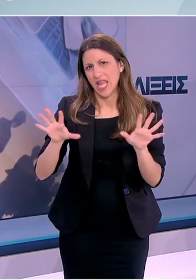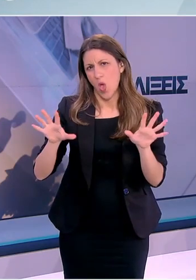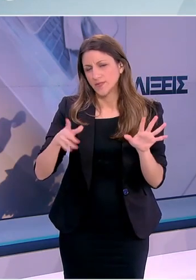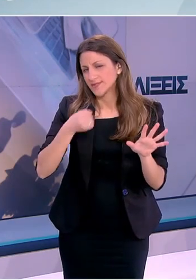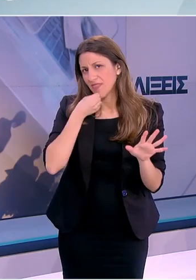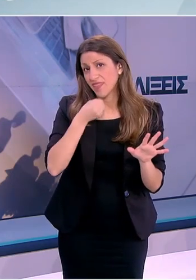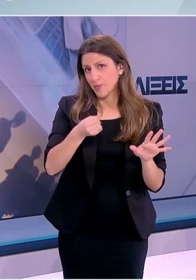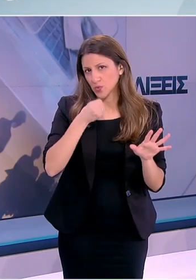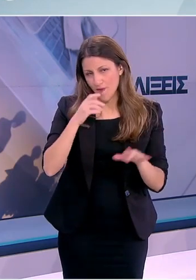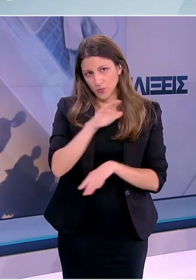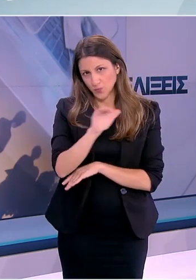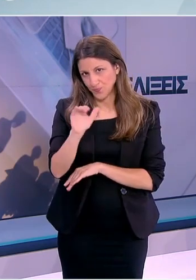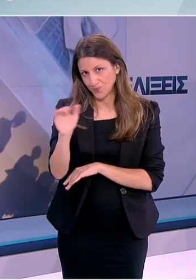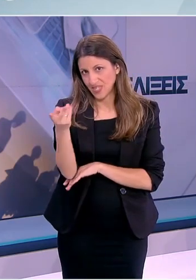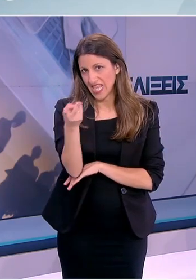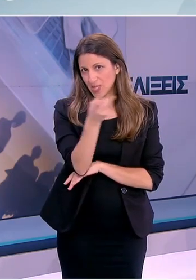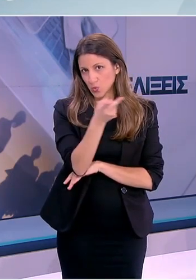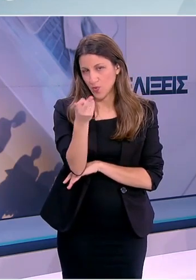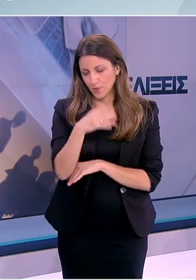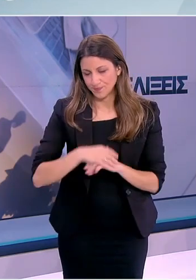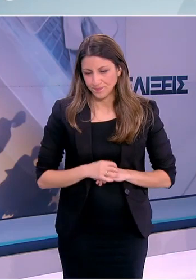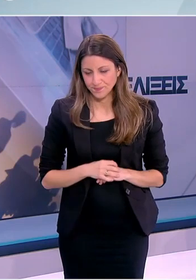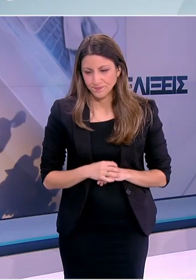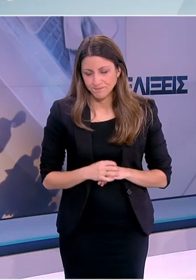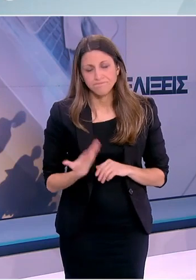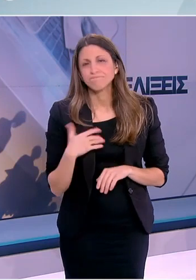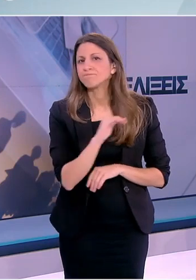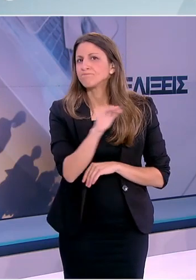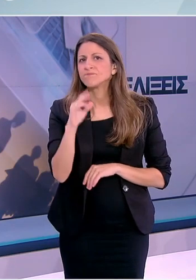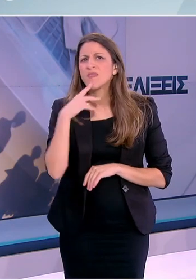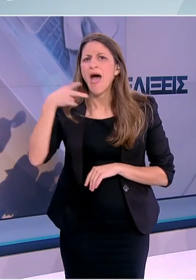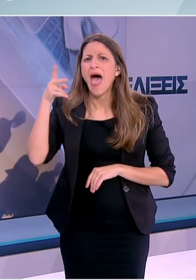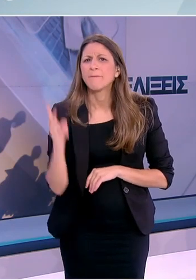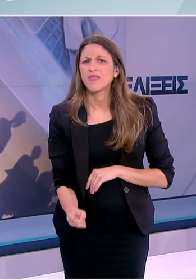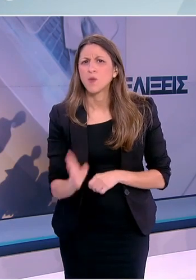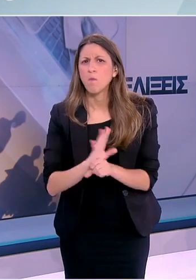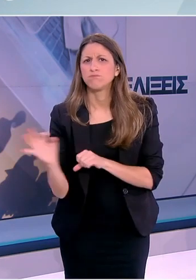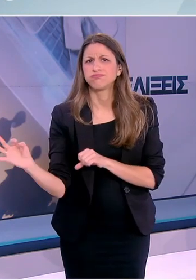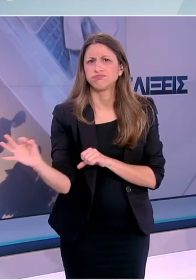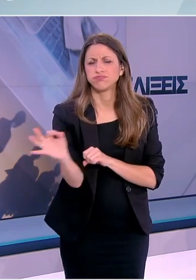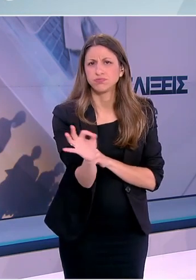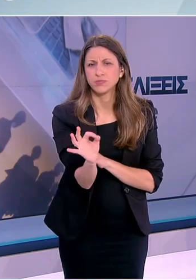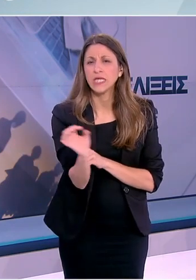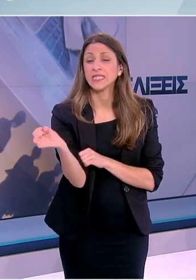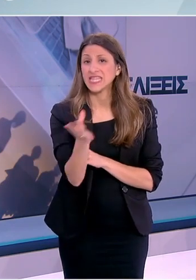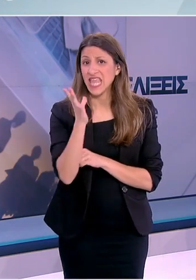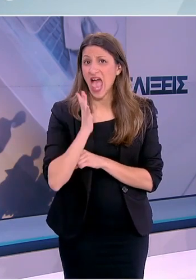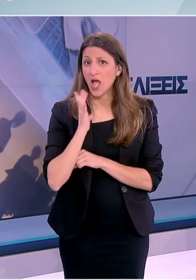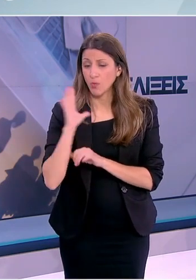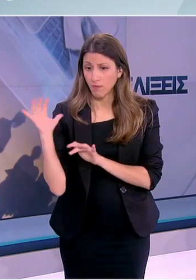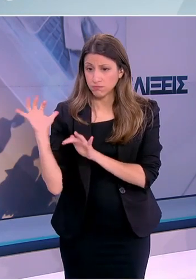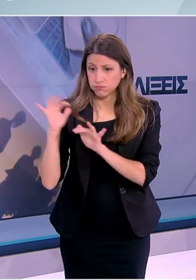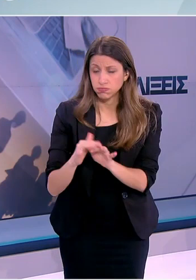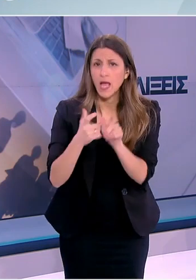Κύριε Τσιόδρα και κύριε Χαρδαλιά, μπορείτε να μας εξηγήσετε γιατί είναι επικίνδυνο από υγειονομικής άποψης να συγκεντρωθεί κόσμος γύρω από